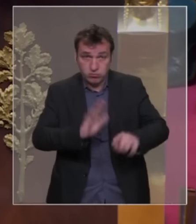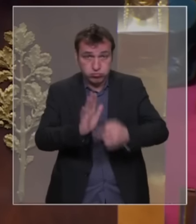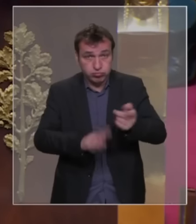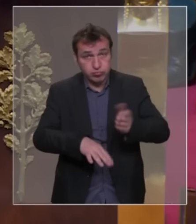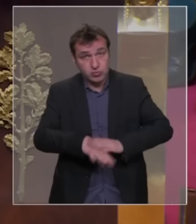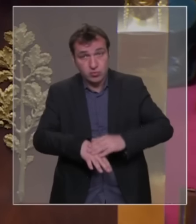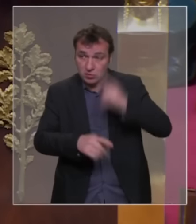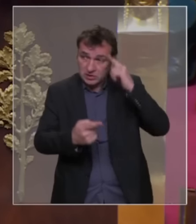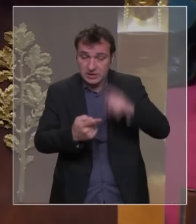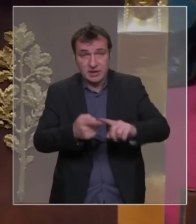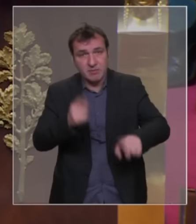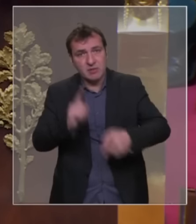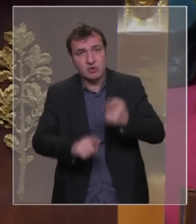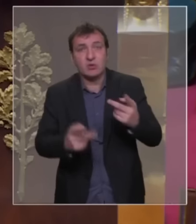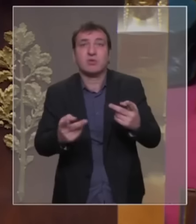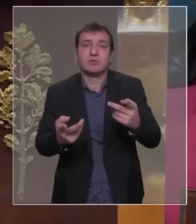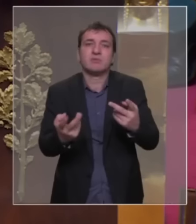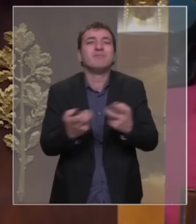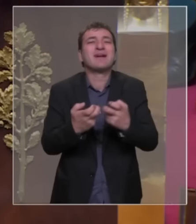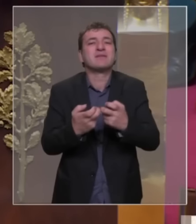pense, au handicap.